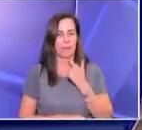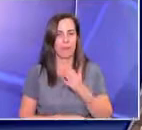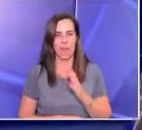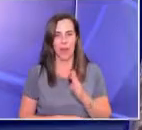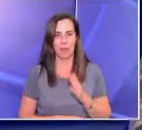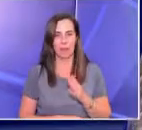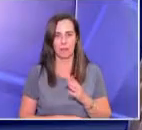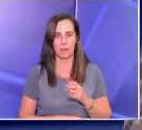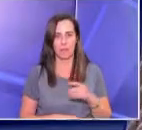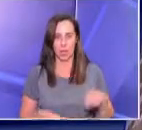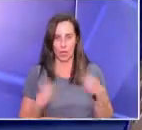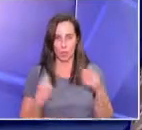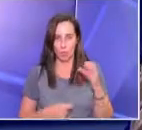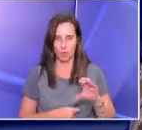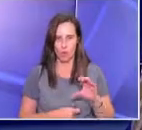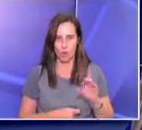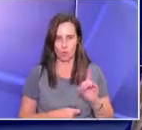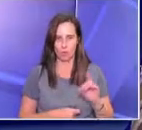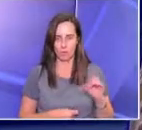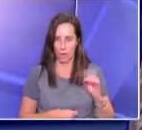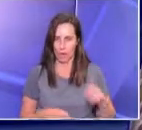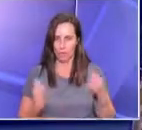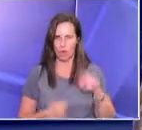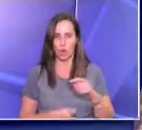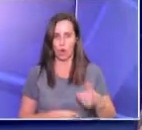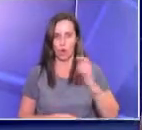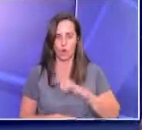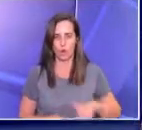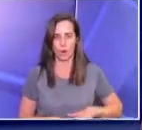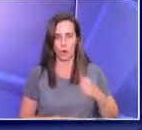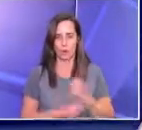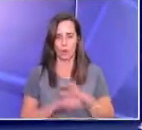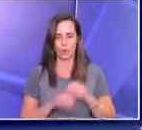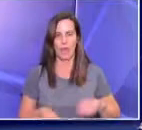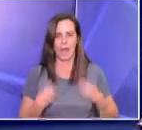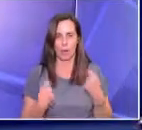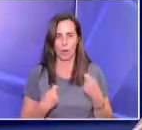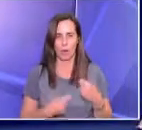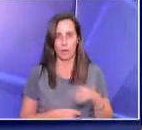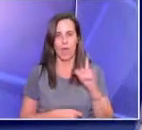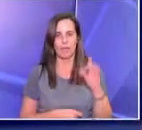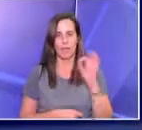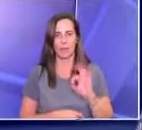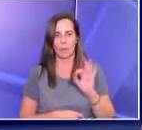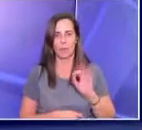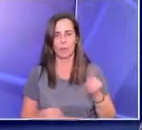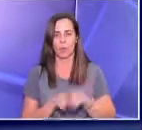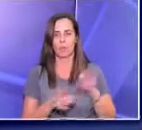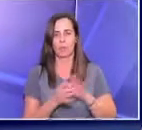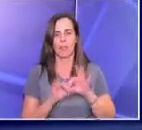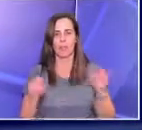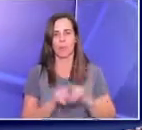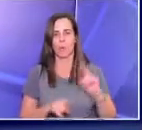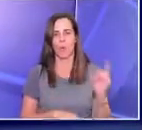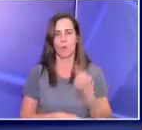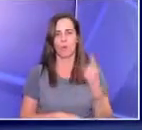מגיע, בעיניי, חינוך שהוא כן מושקע בעיר, זה לא משהו שהוא לא מושקע. ראש העיר עובד באמת למען החינוך בעיר, אבל עדיין אנחנו לא באותה נקודת פתיחה של